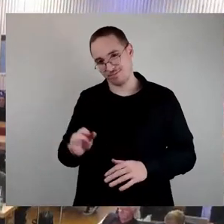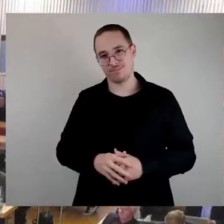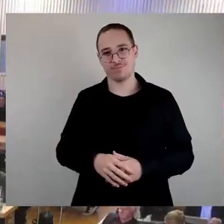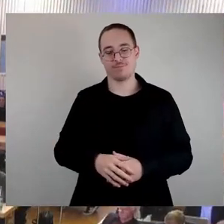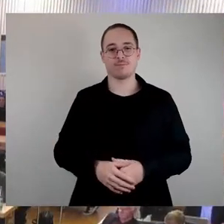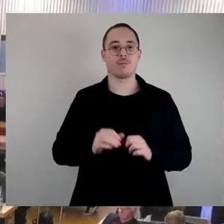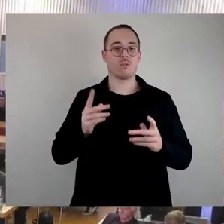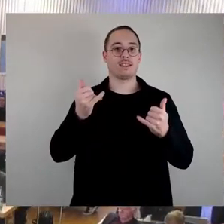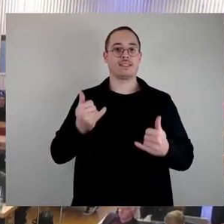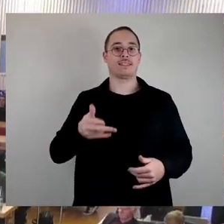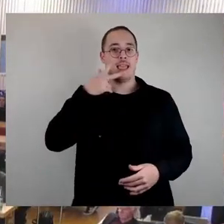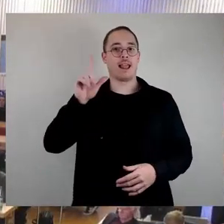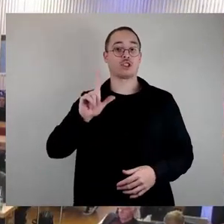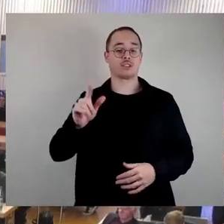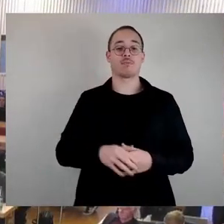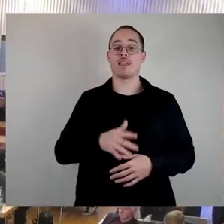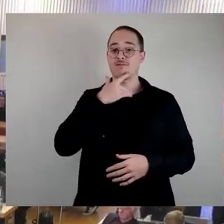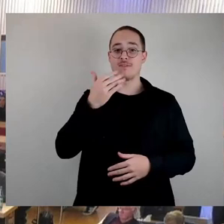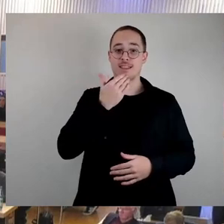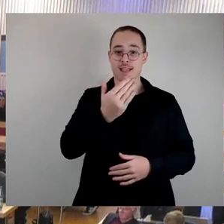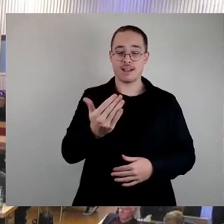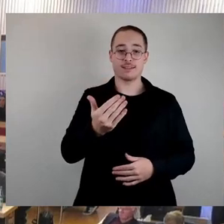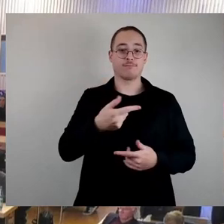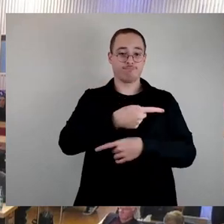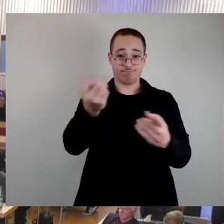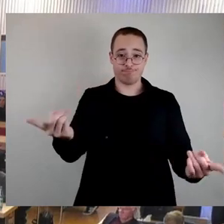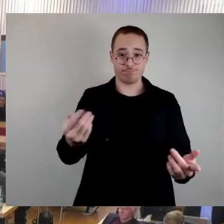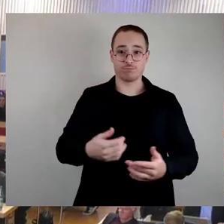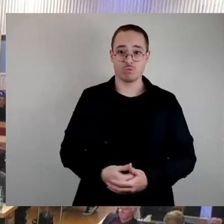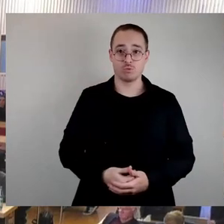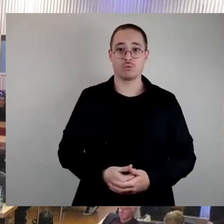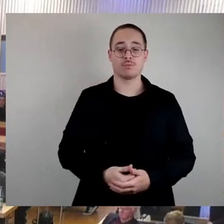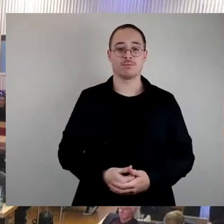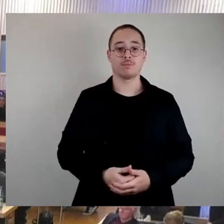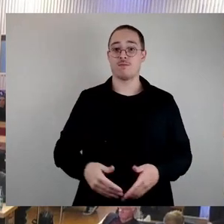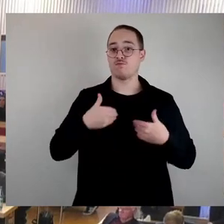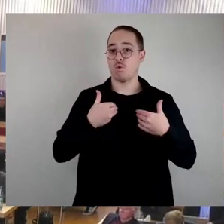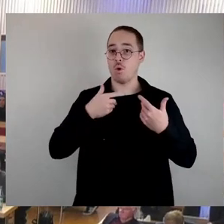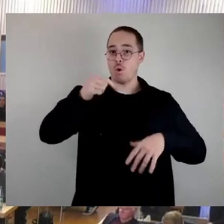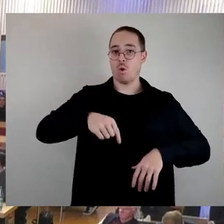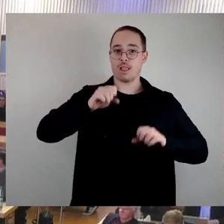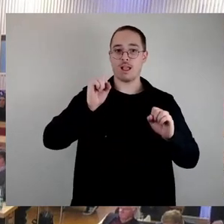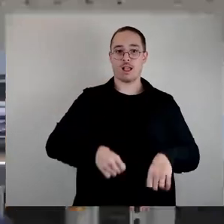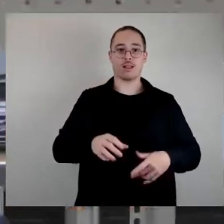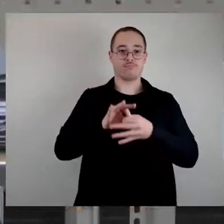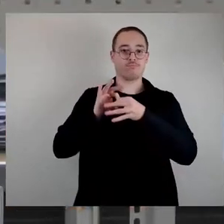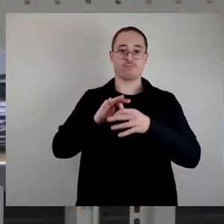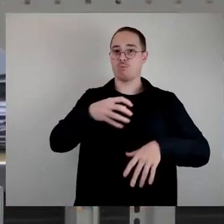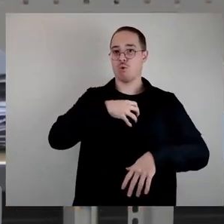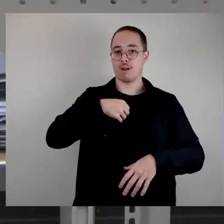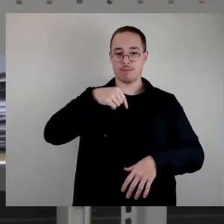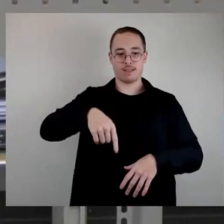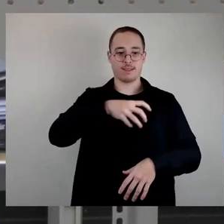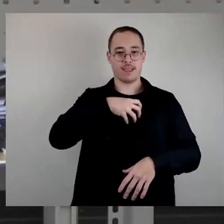Herr Bürgermeister, sehr geehrte Stadträte, liebe Zuschauer. Ich freue mich, dass wir heute über die Probleme sprechen können, die der Fußball in Dresden hat.